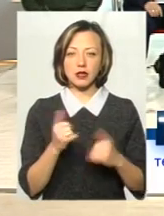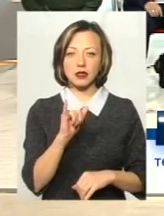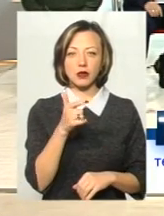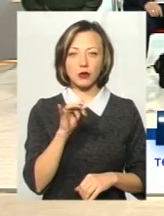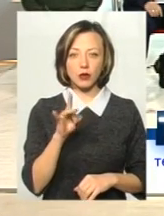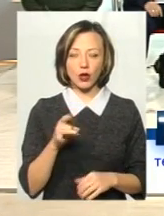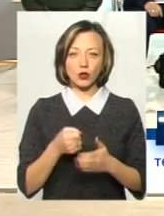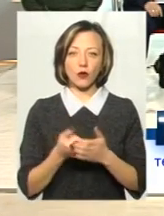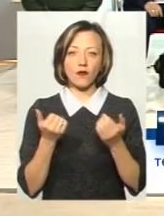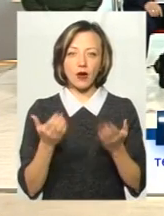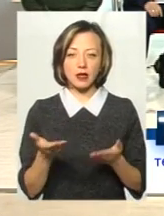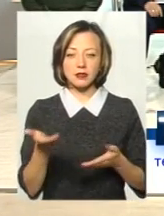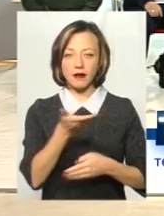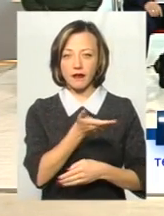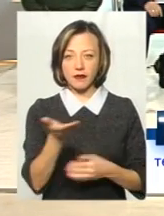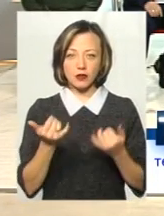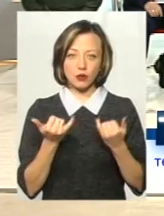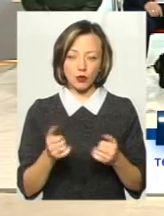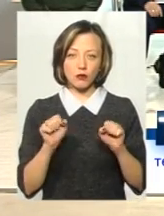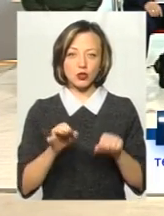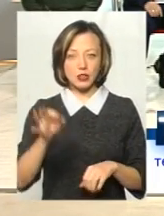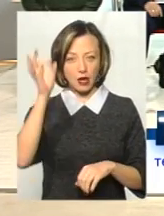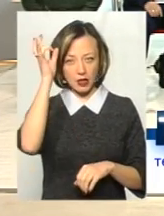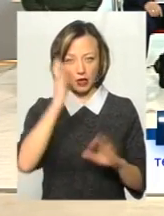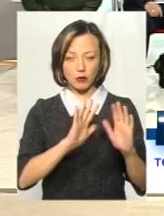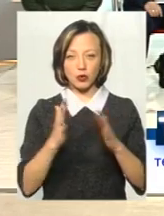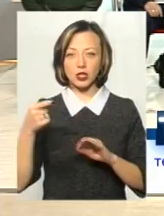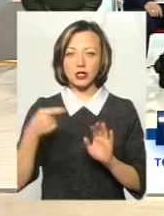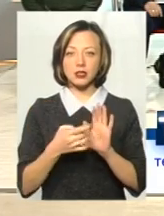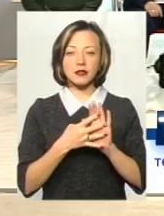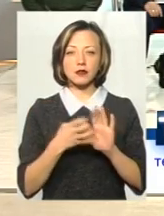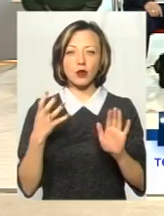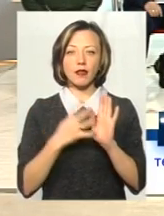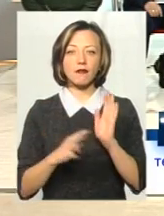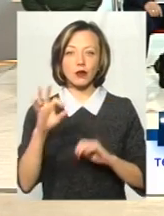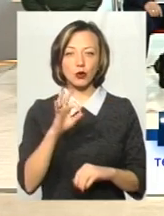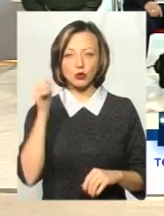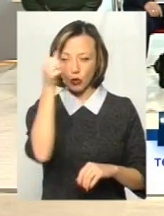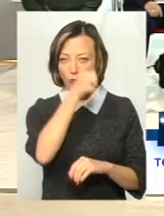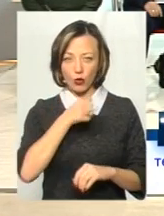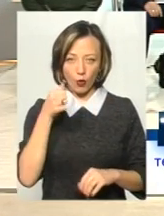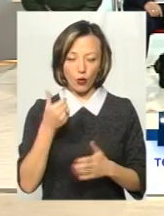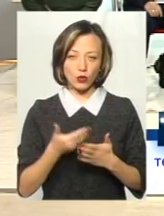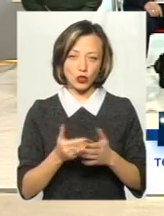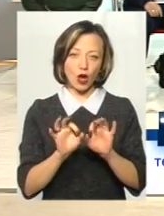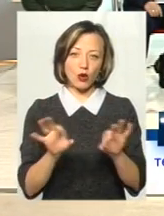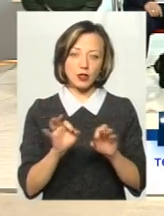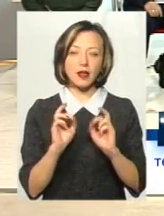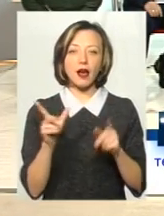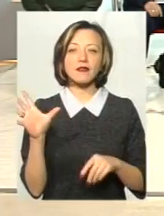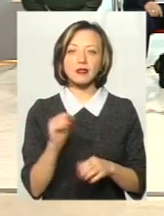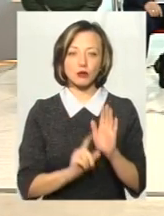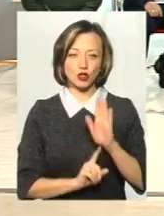Лев, до вас. Ви сьогодні ті люди, які можуть згадати ті події 1990 року. Отож, розкажіть нам, як